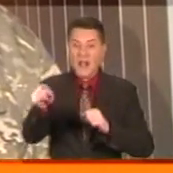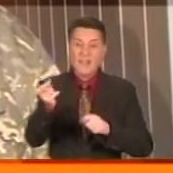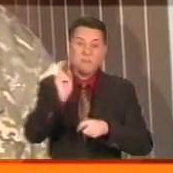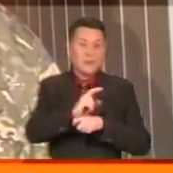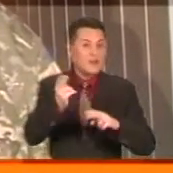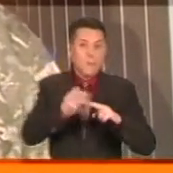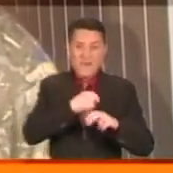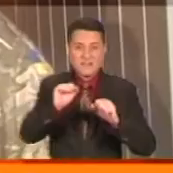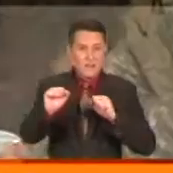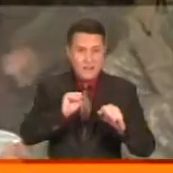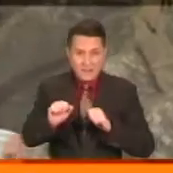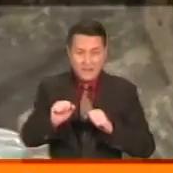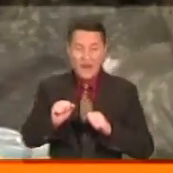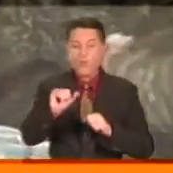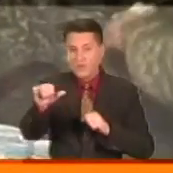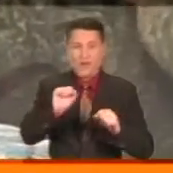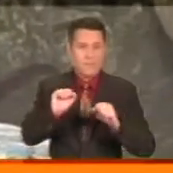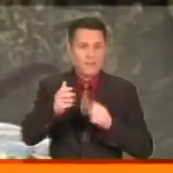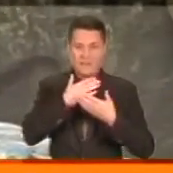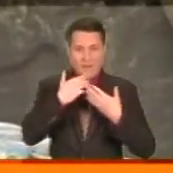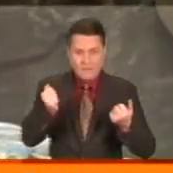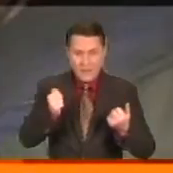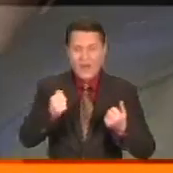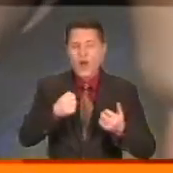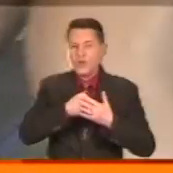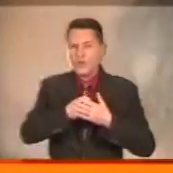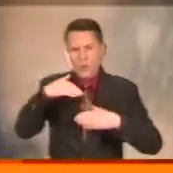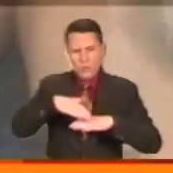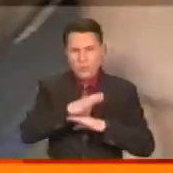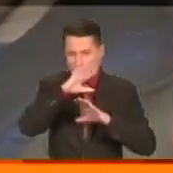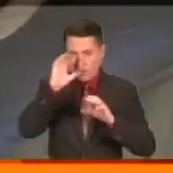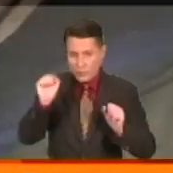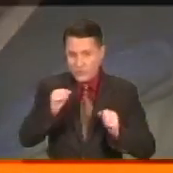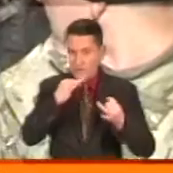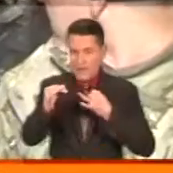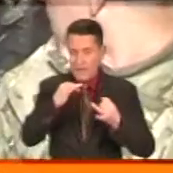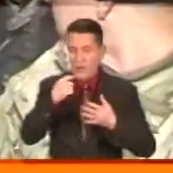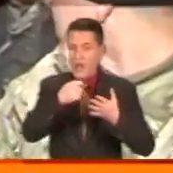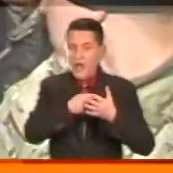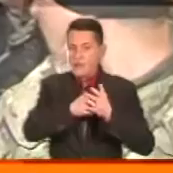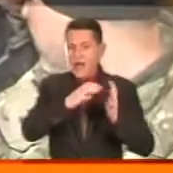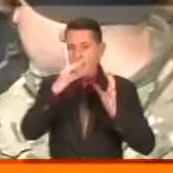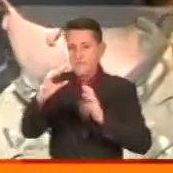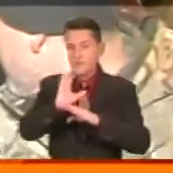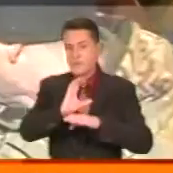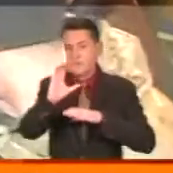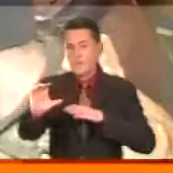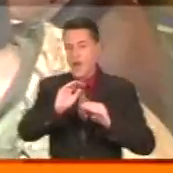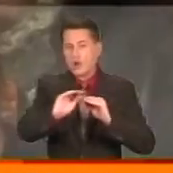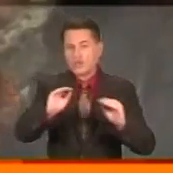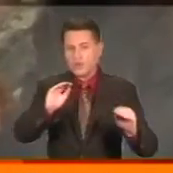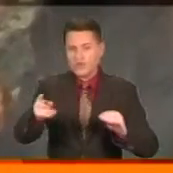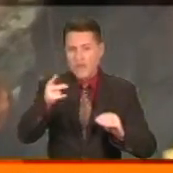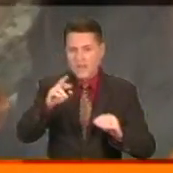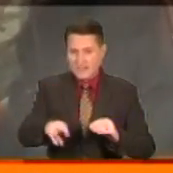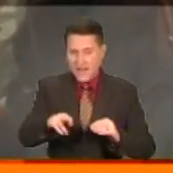командира, видно, командира у них нету. Переговори тривали до глупої ночі. По закінченні бійців нагодували та автобусом доправили у розташування.